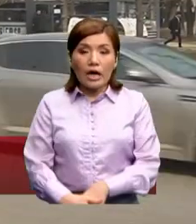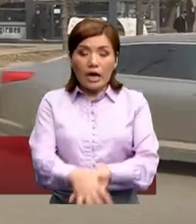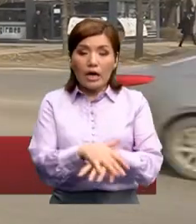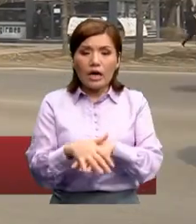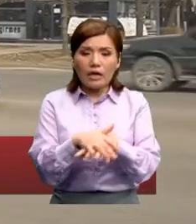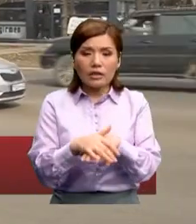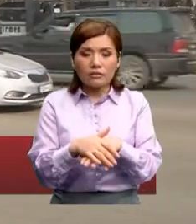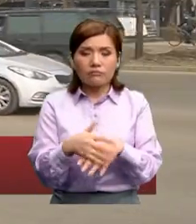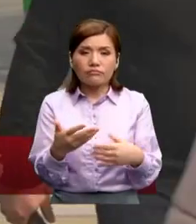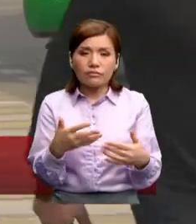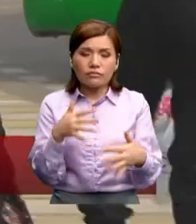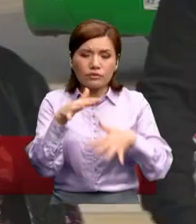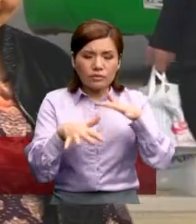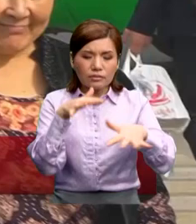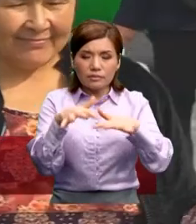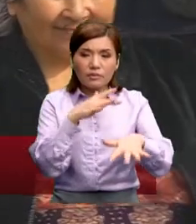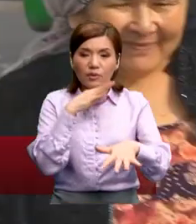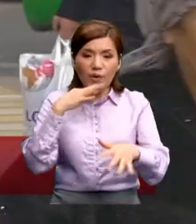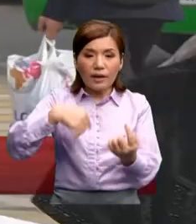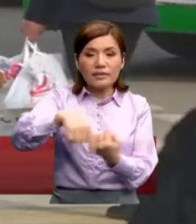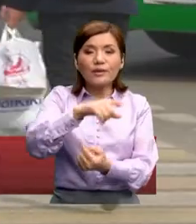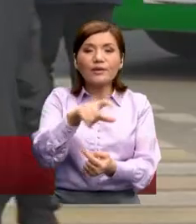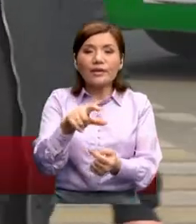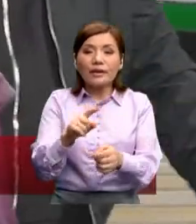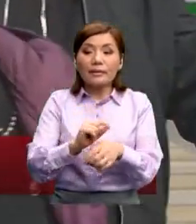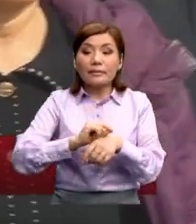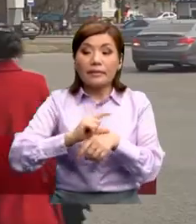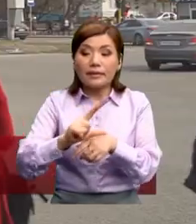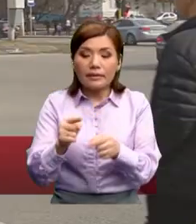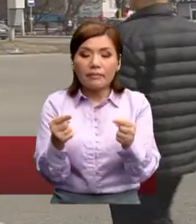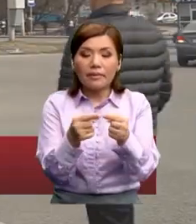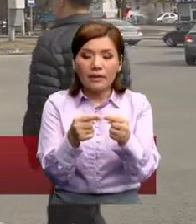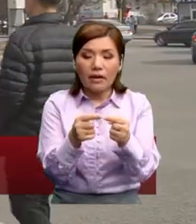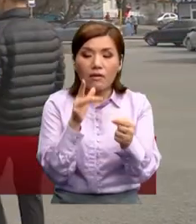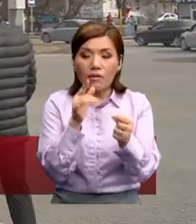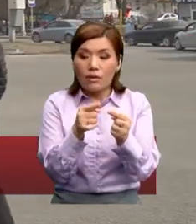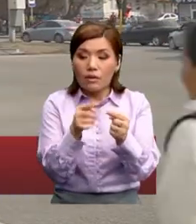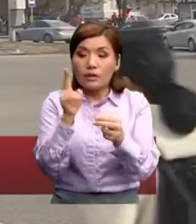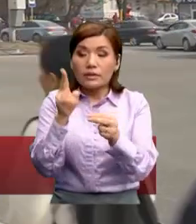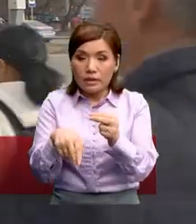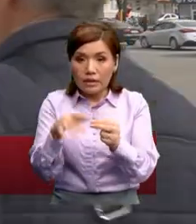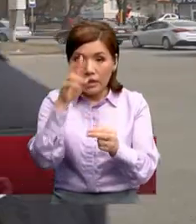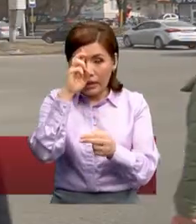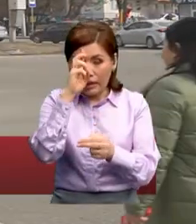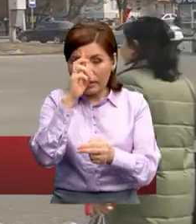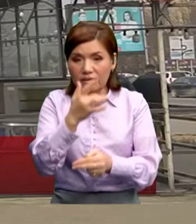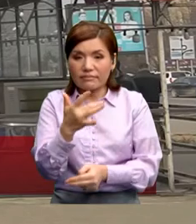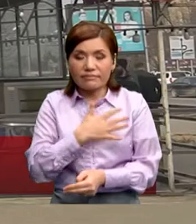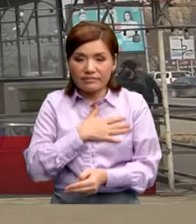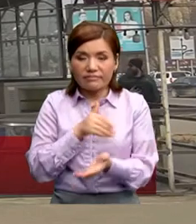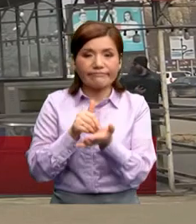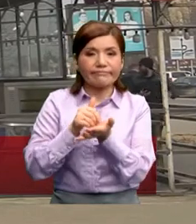Халықтың аяғалысы үзілмейтін жерді кәсіпкер алғашында жалға алған. Жалдау мерзімі біткен соң оны мемлекет меншігіне қайтарудан бас